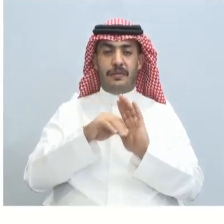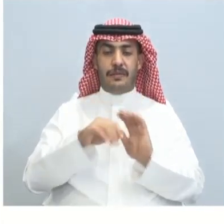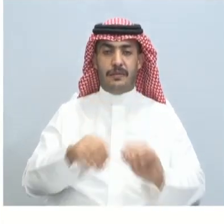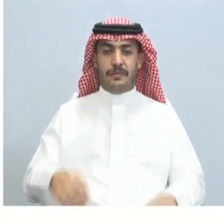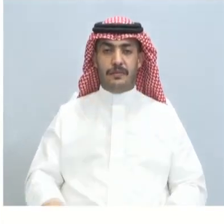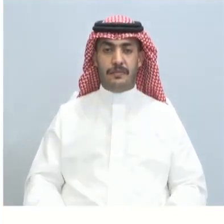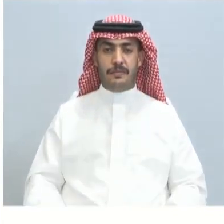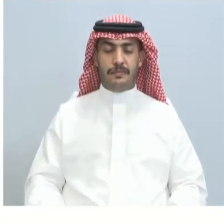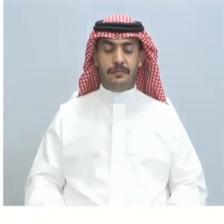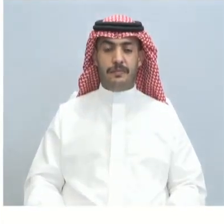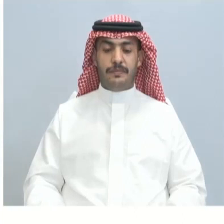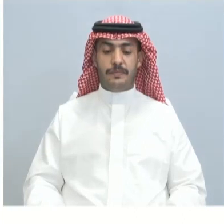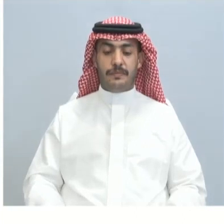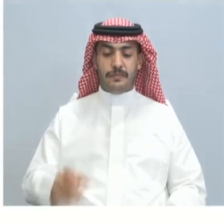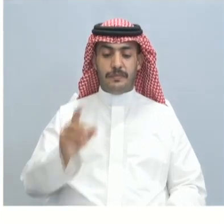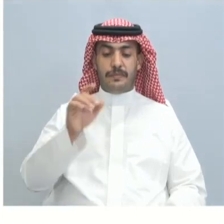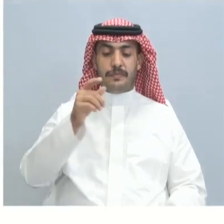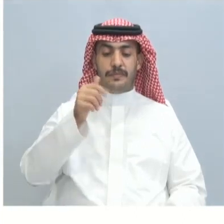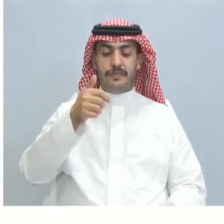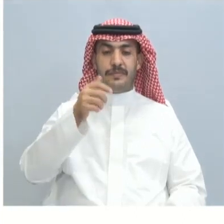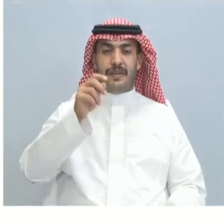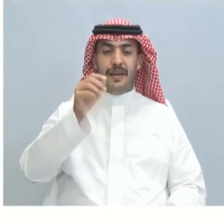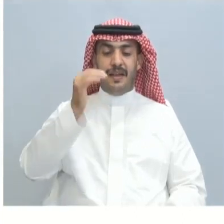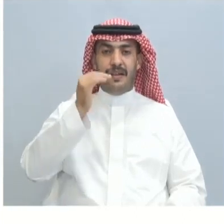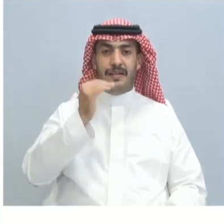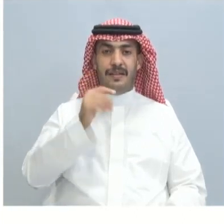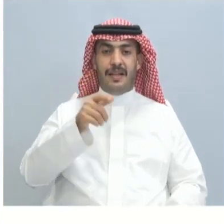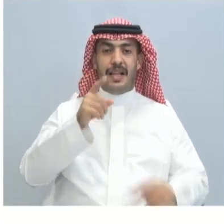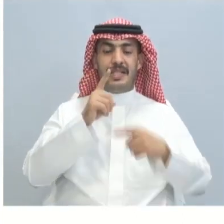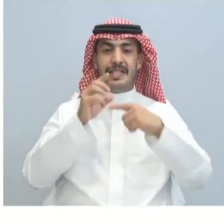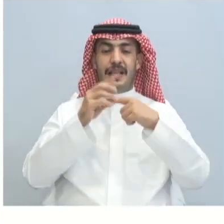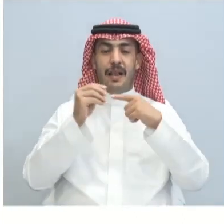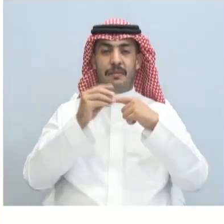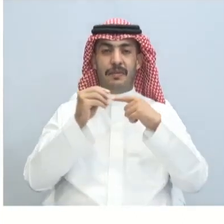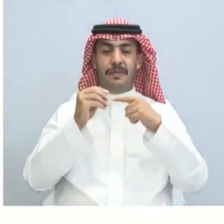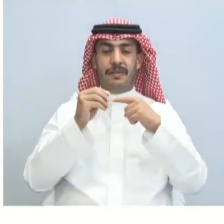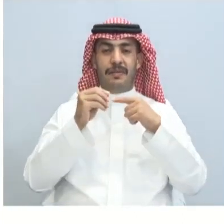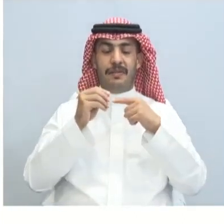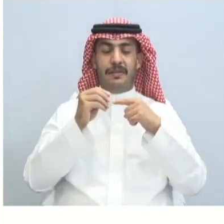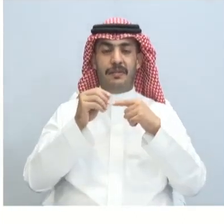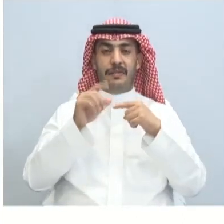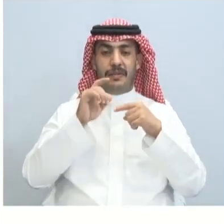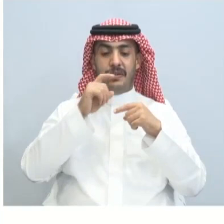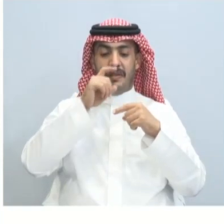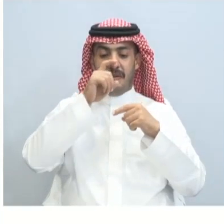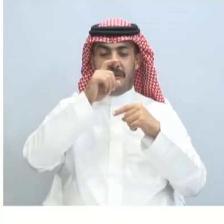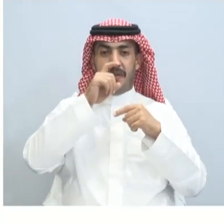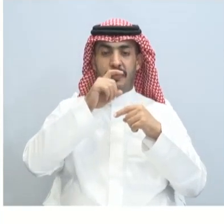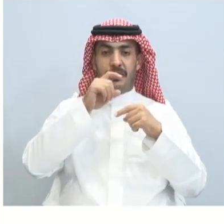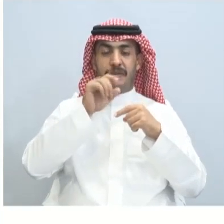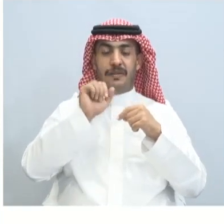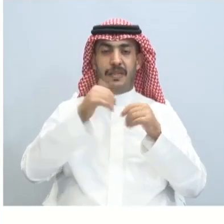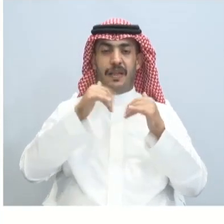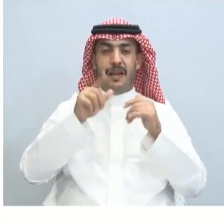الاداريه قد اخفقت في تحقيق اذا كل هذه العبارات سلبيه وعليه فان فلن